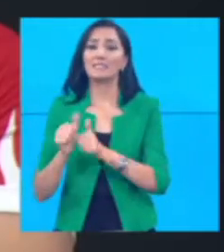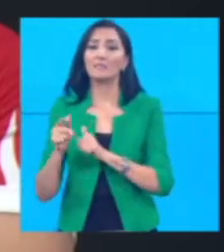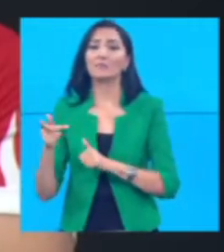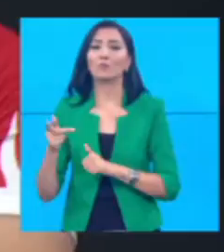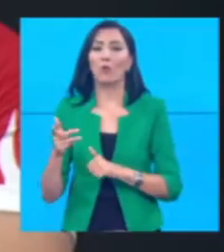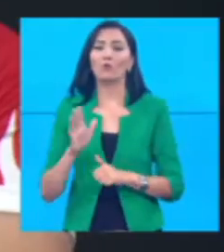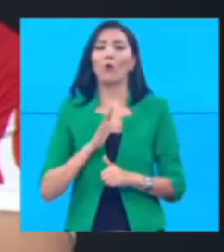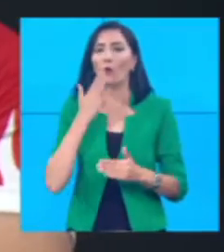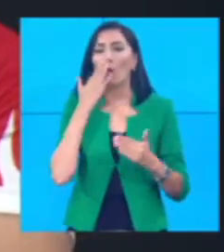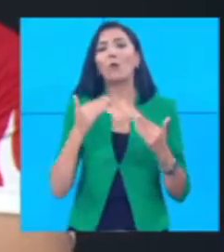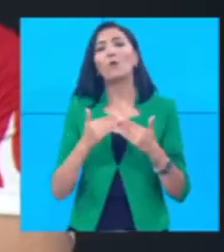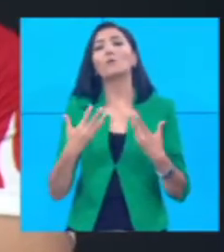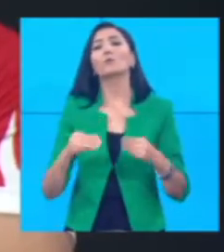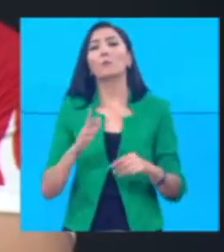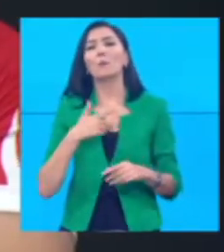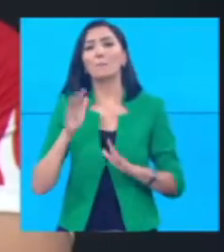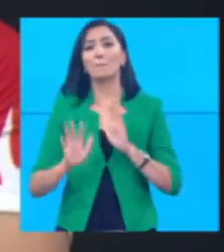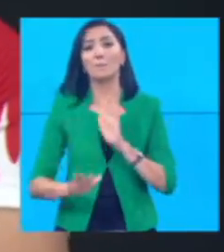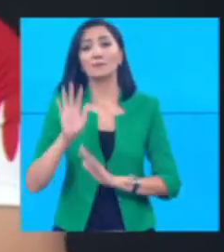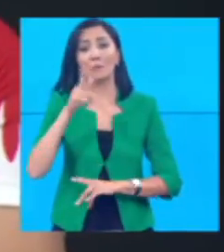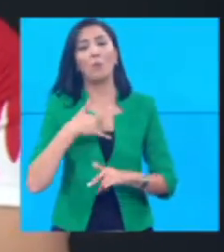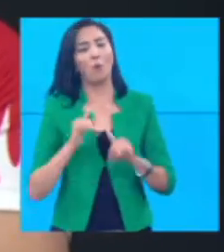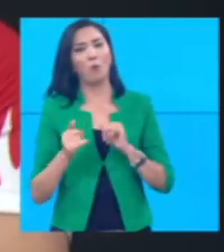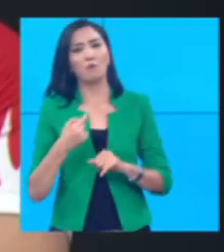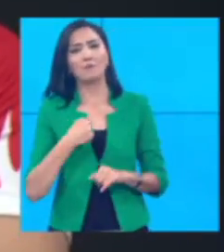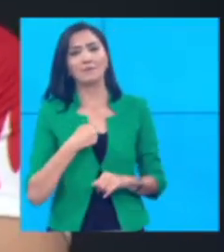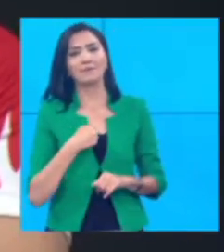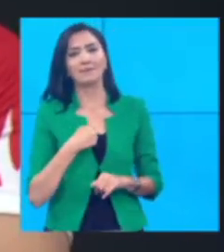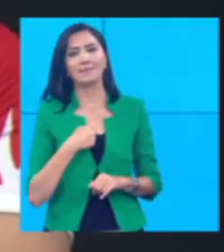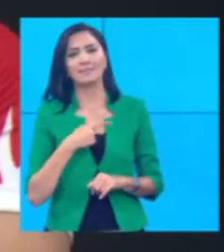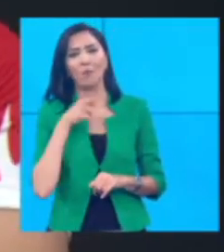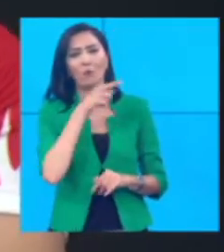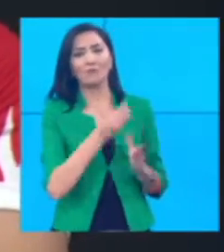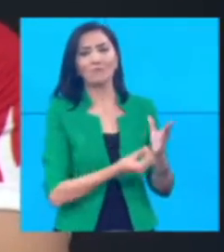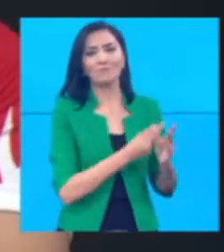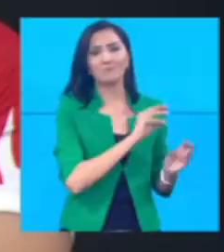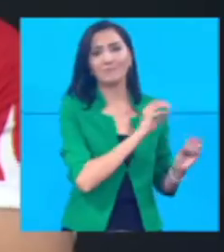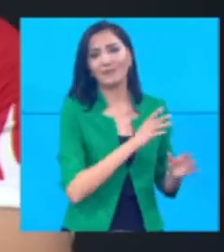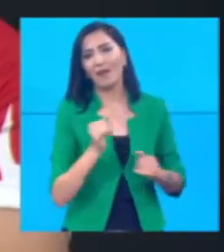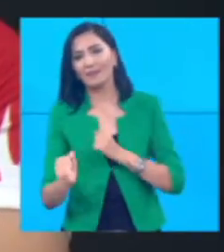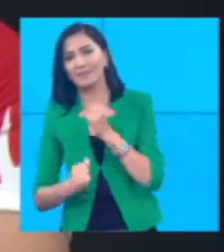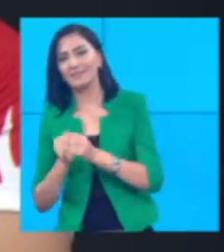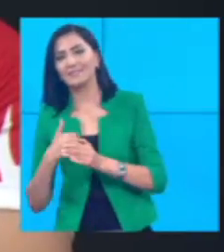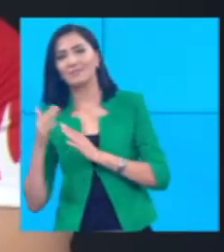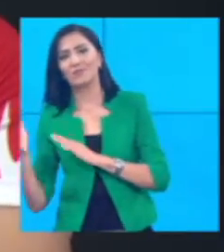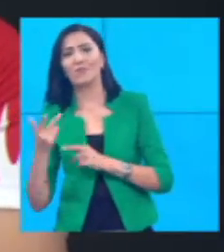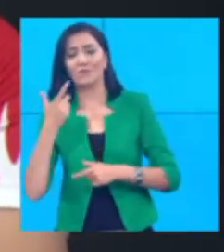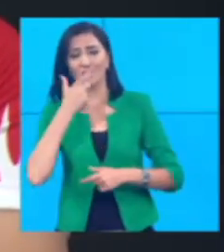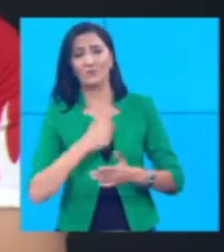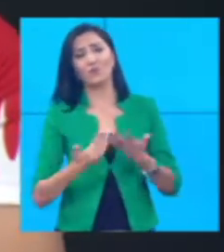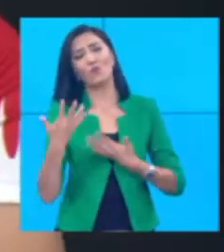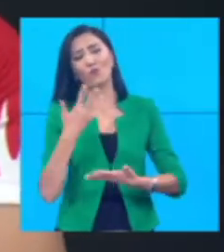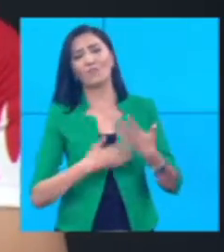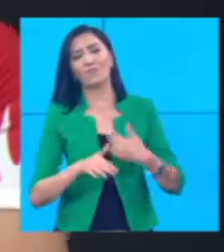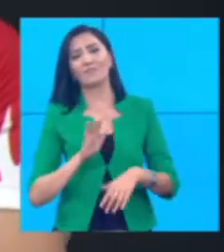şey yapıyor yani. Kasları etkiliyor yani. Mesela ben çok basketbol oynadım zamanında. Oradan çıkıyordum, atletizme gidiyordum. Vücut